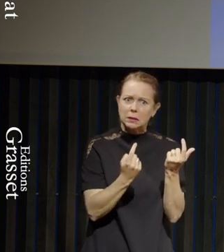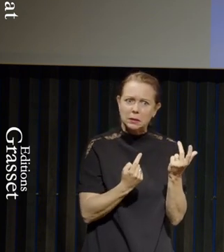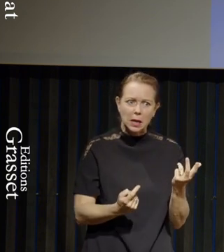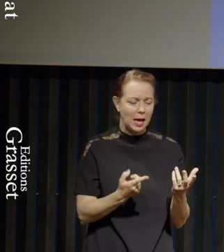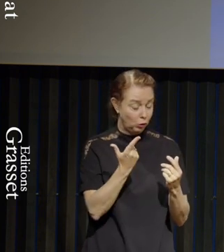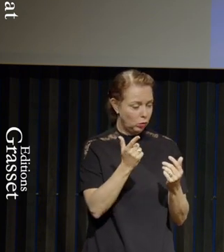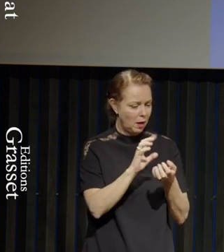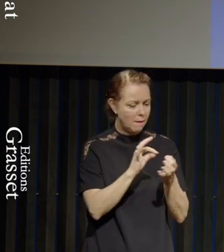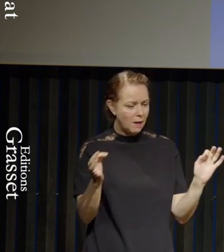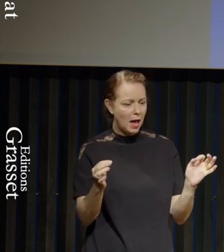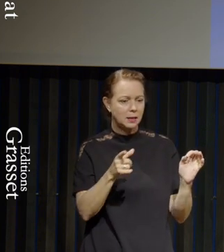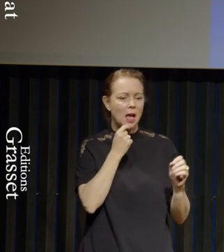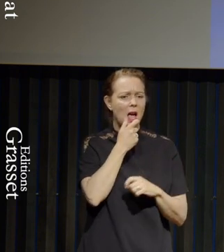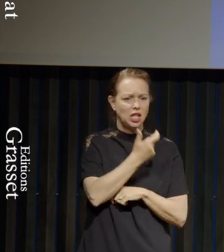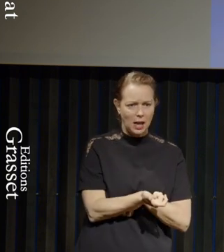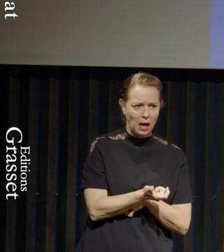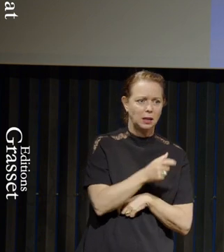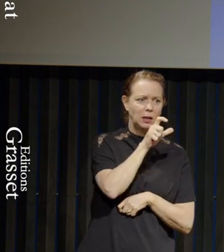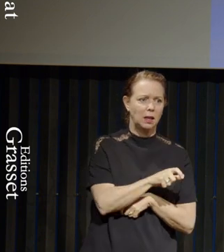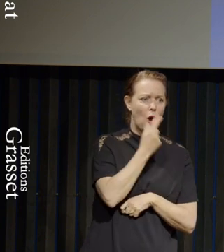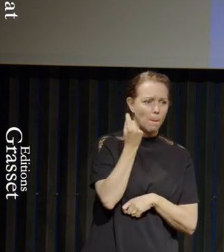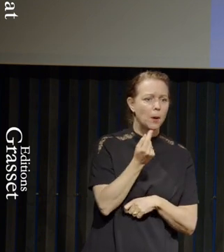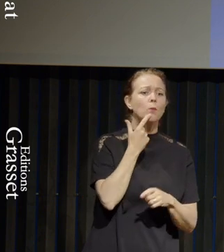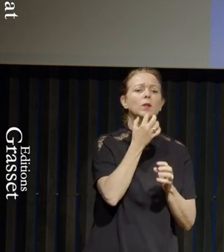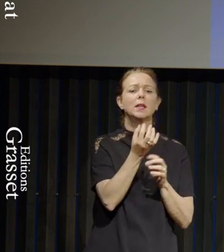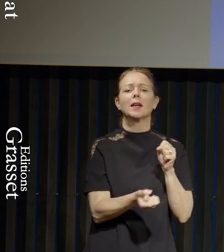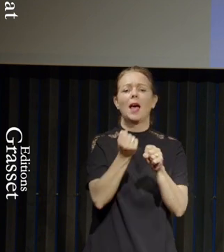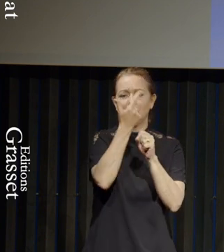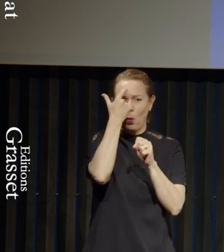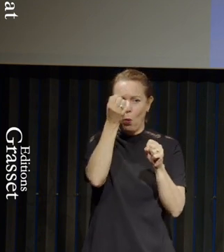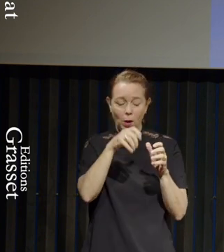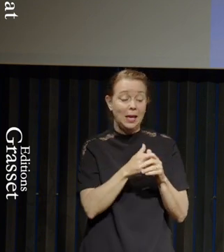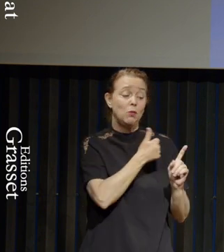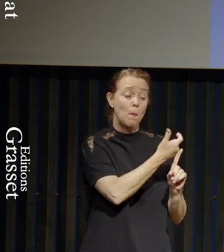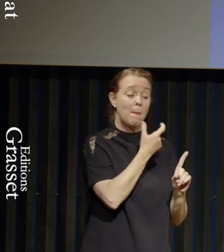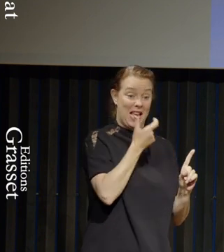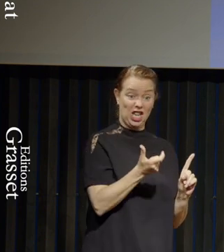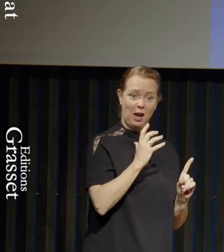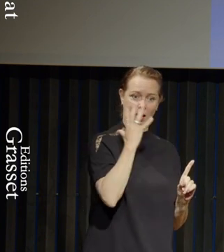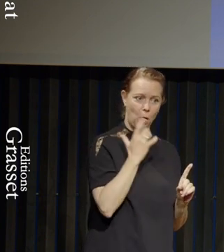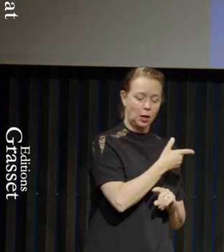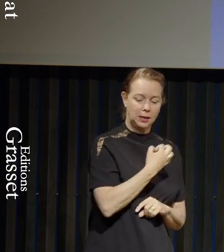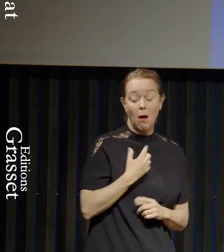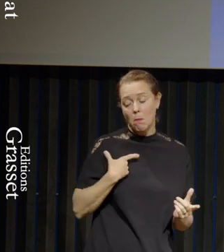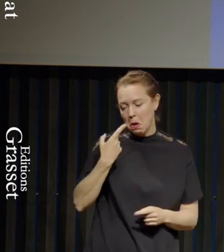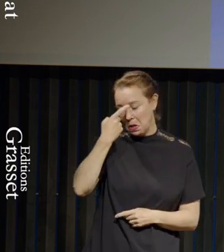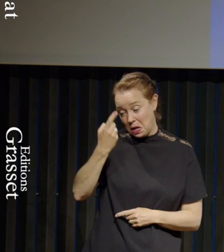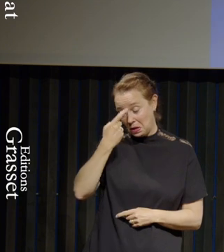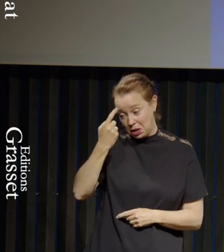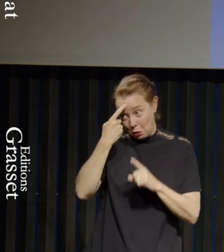notamment cette phrase d'Albert Einstein pour répondre à cette définition de la création, qui dit « la création, finalement, c'est l'intelligence qui